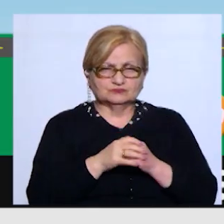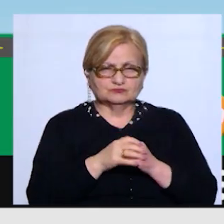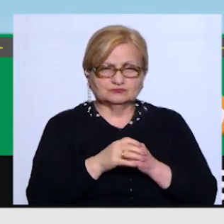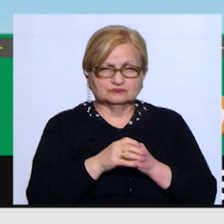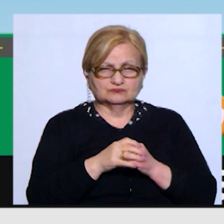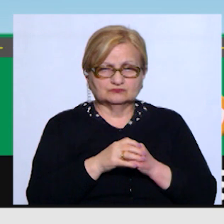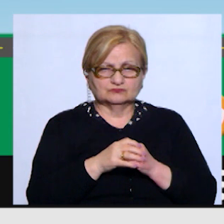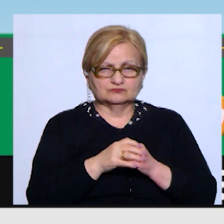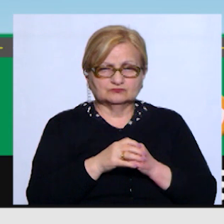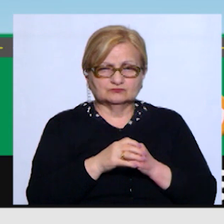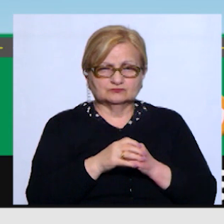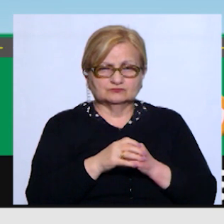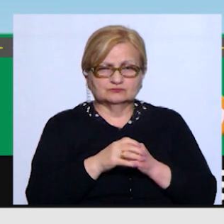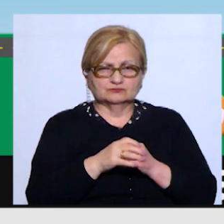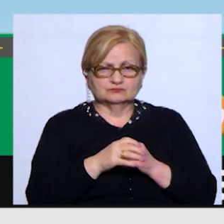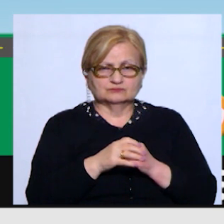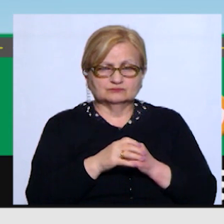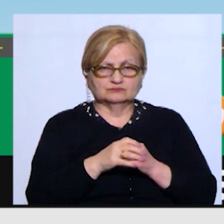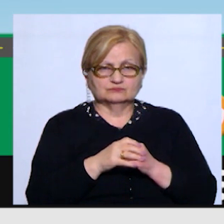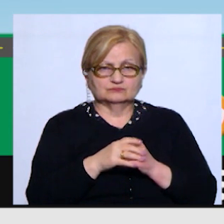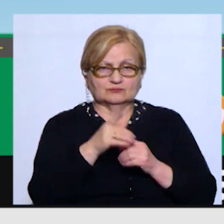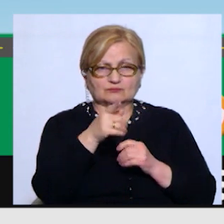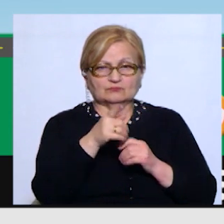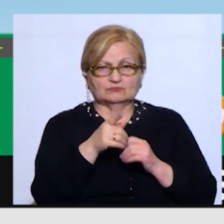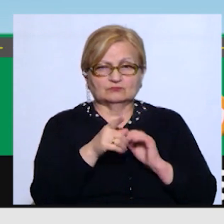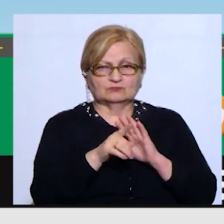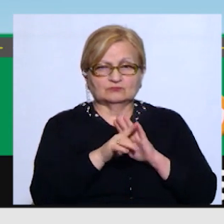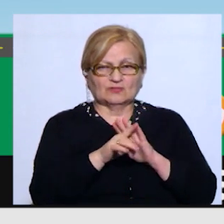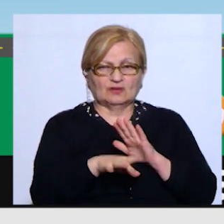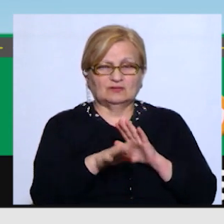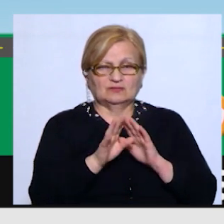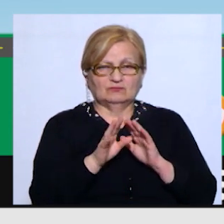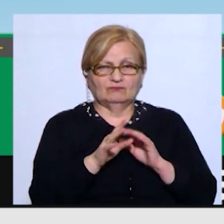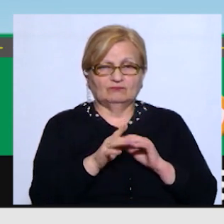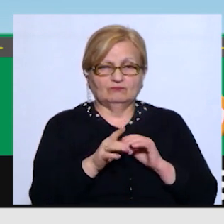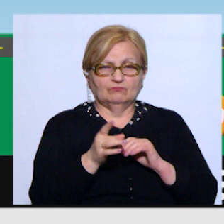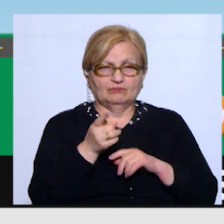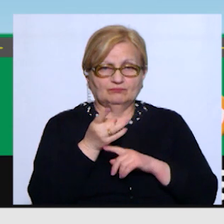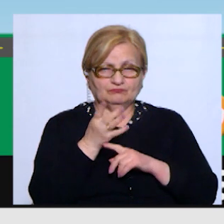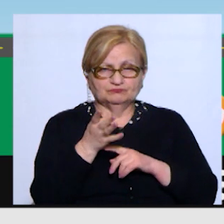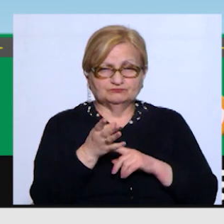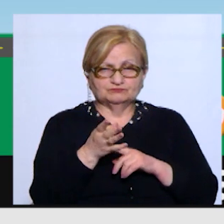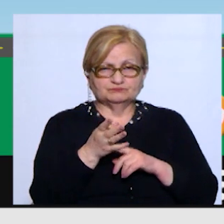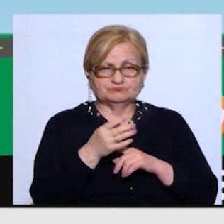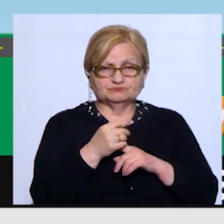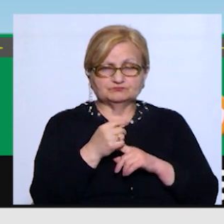აი ესე, ხო? ანუ ყუმბარა, ანუ ხა თქვა სასროლი ის არის. აი ესე გავისროლე.